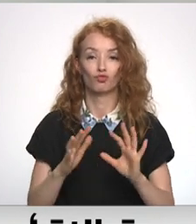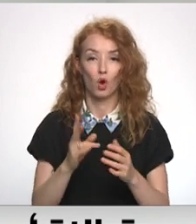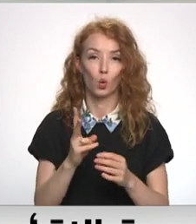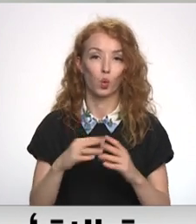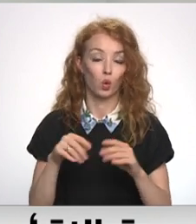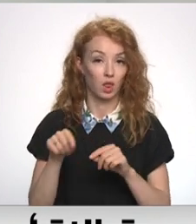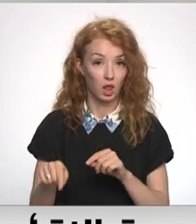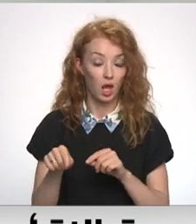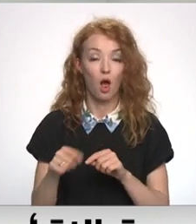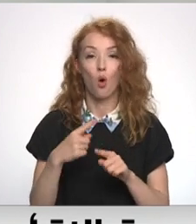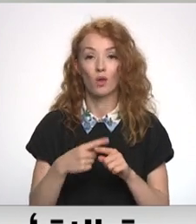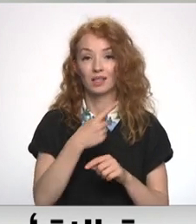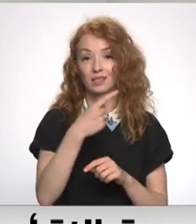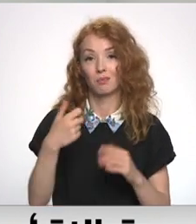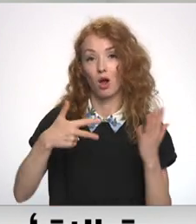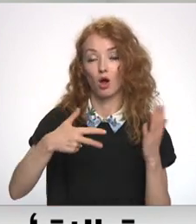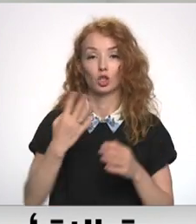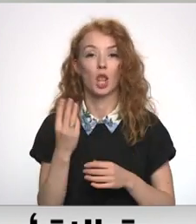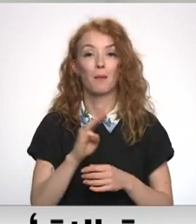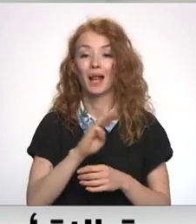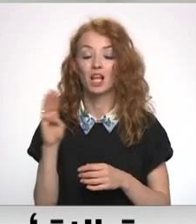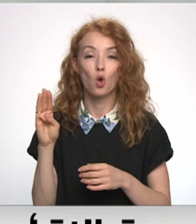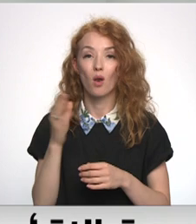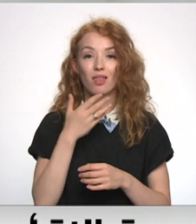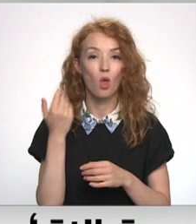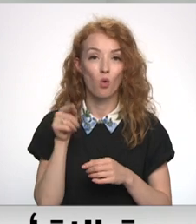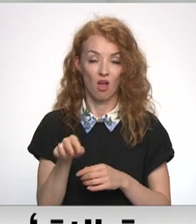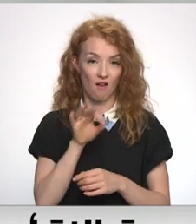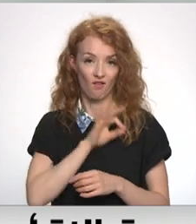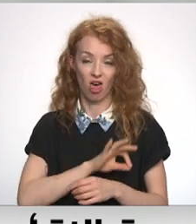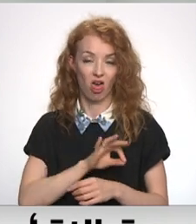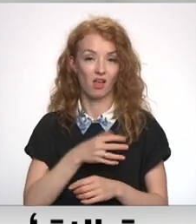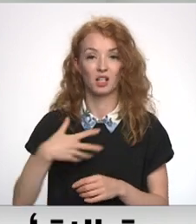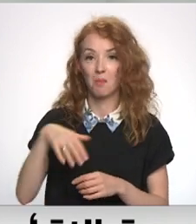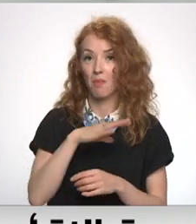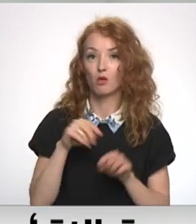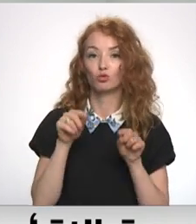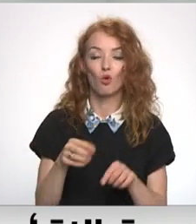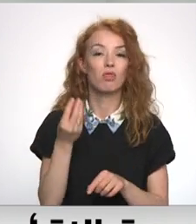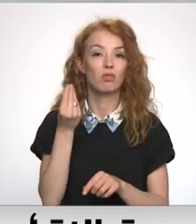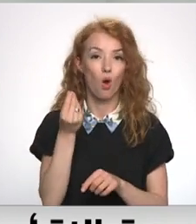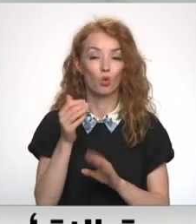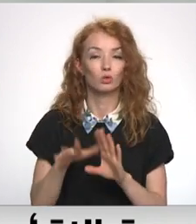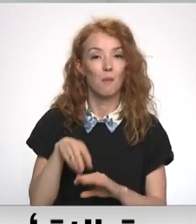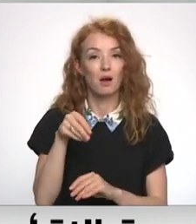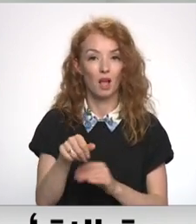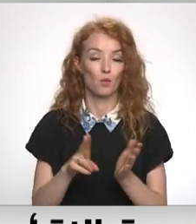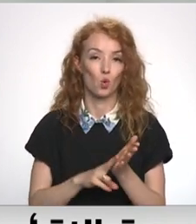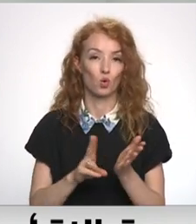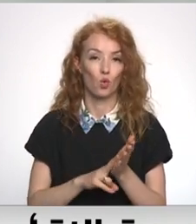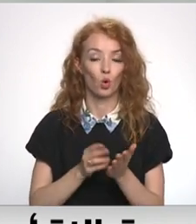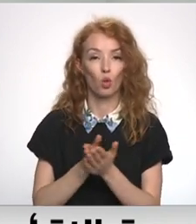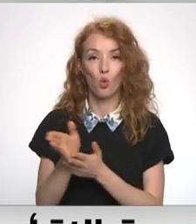kūdru. Šie 184 miljoni nav tā vērti. Mēs šo naudu samaksājam nodokļos